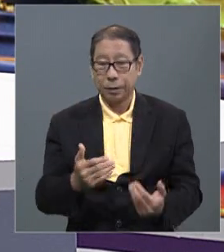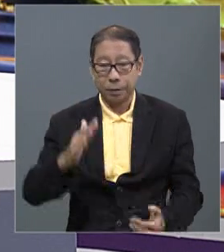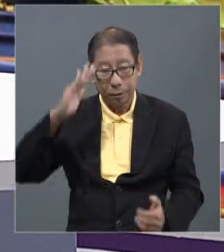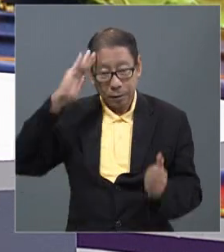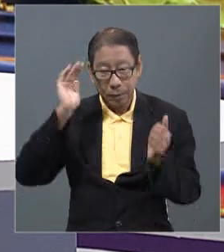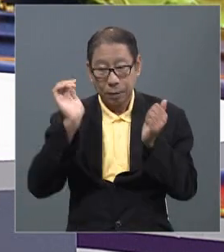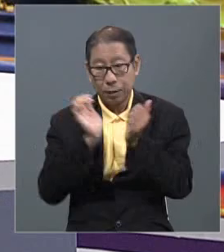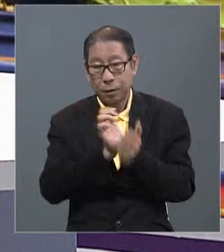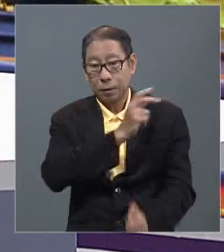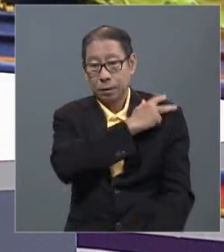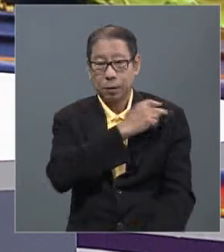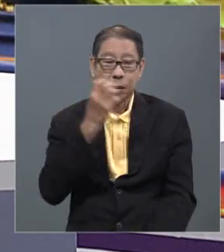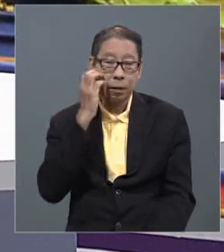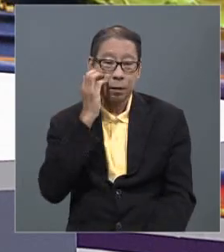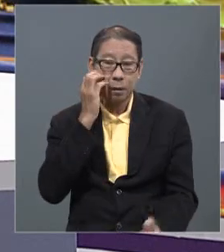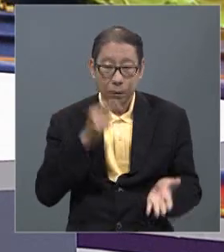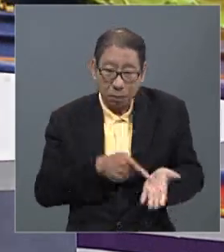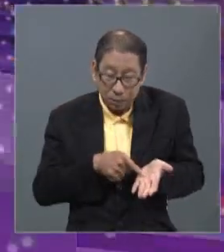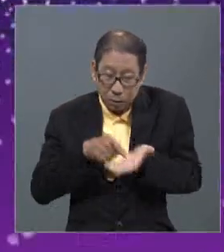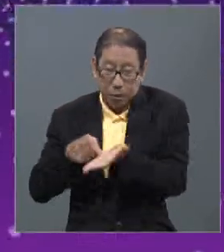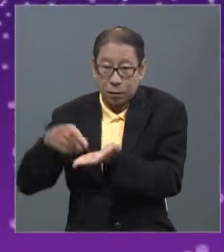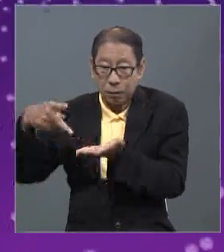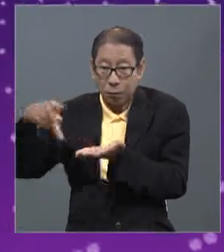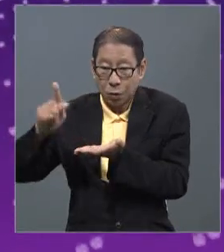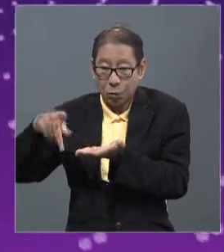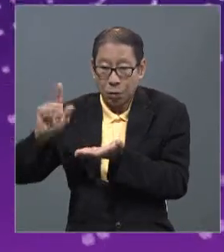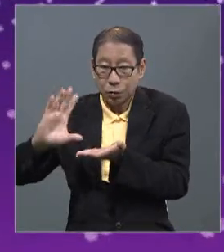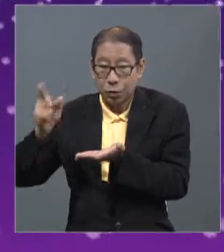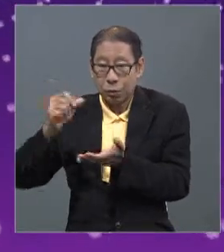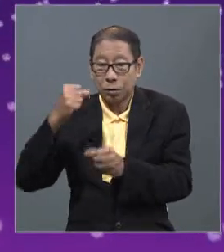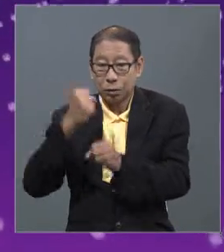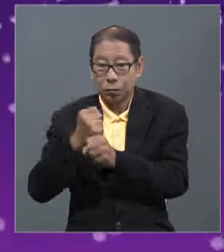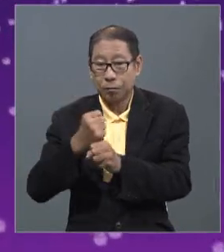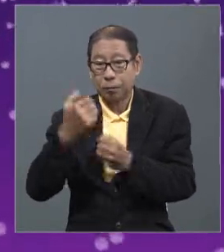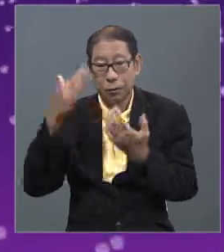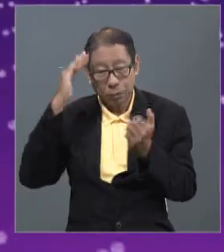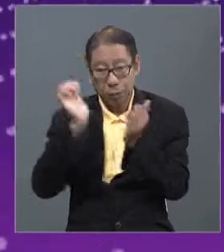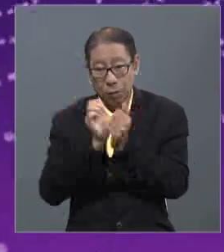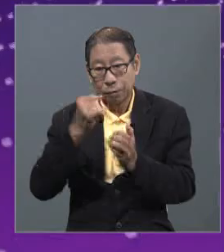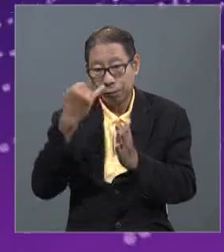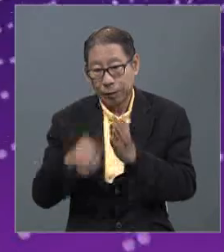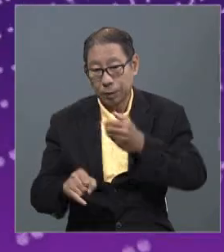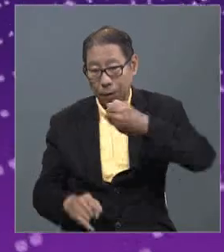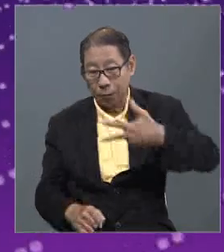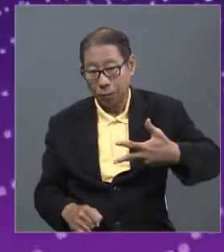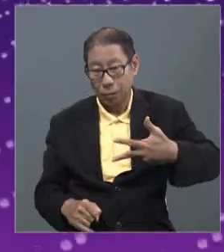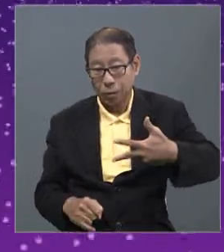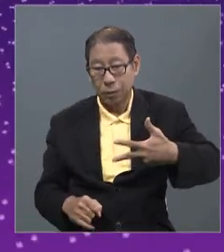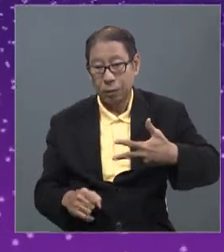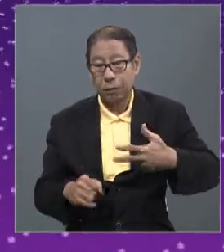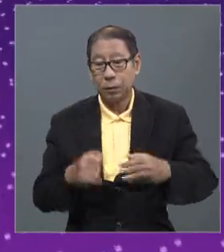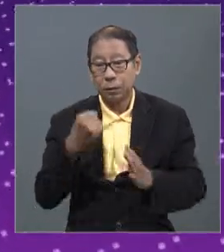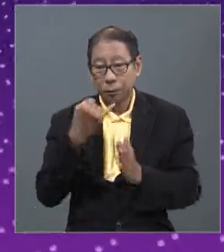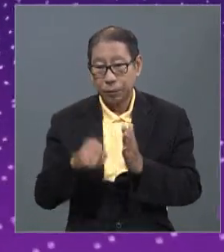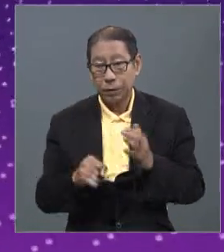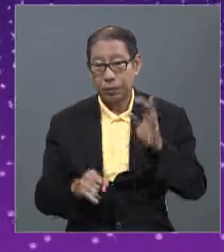เดินทางมายื่นหนังสือต่อปปช.เพื่อที่จะให้เอาผิดกับตำรวจ3นายในฐานปฏิบัติหน้าที่โดยมิชอบตามมาตรา157